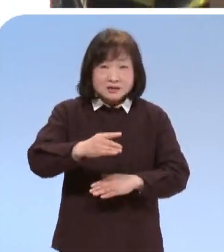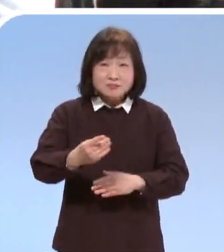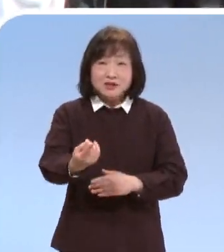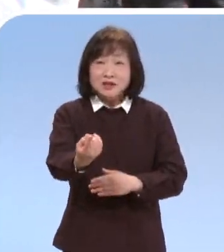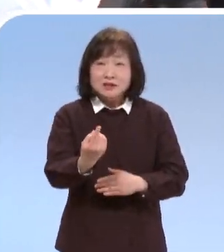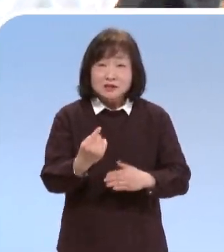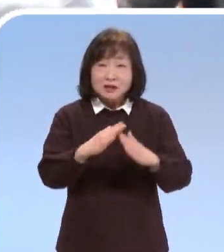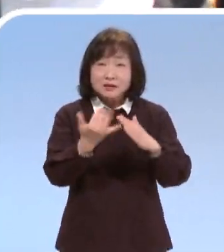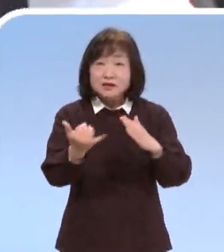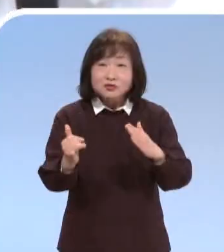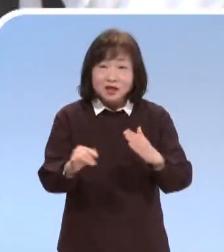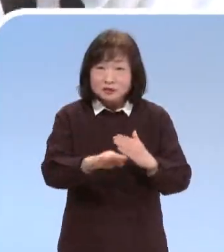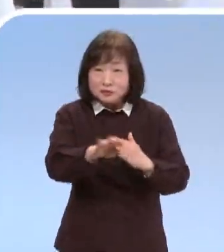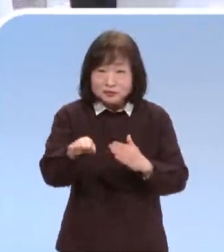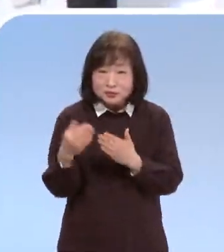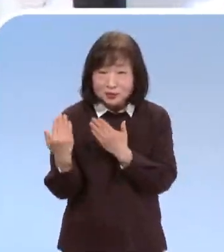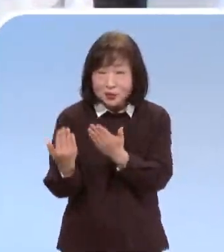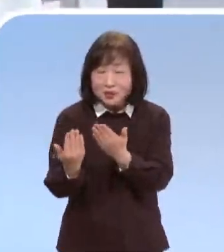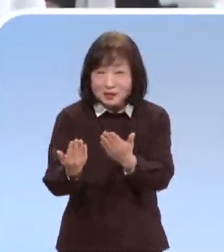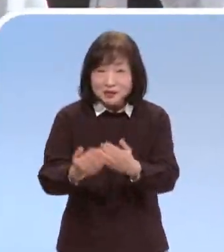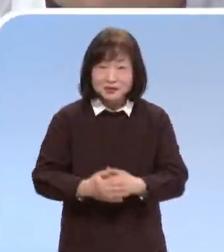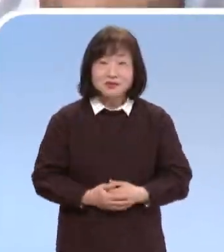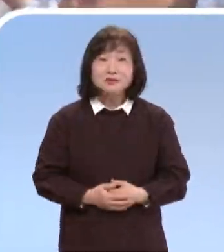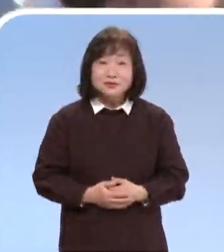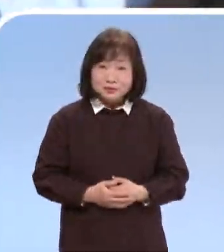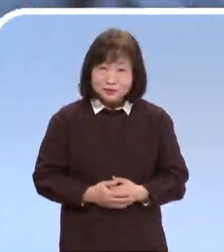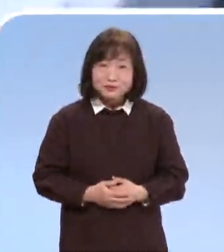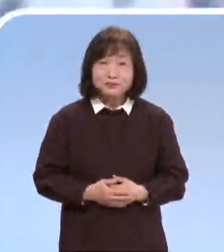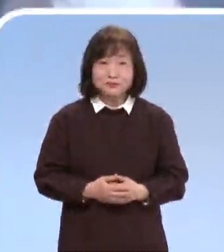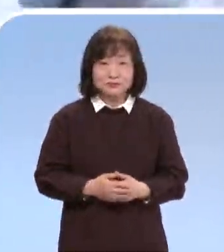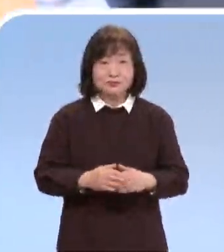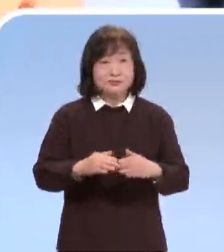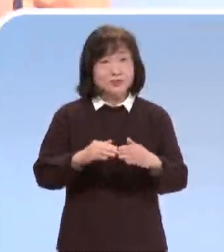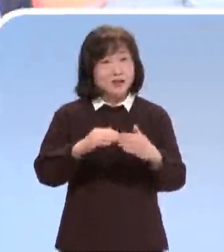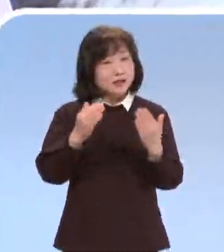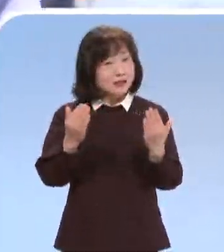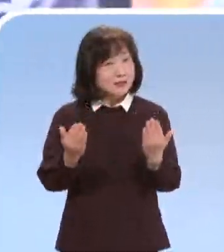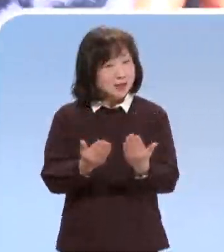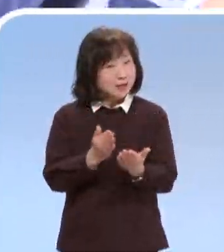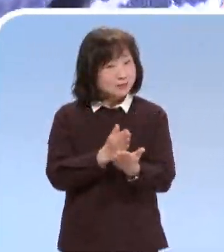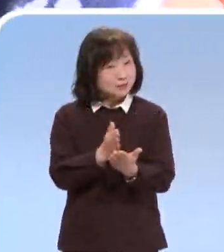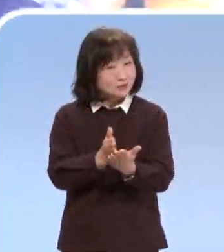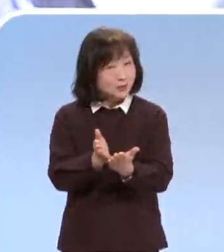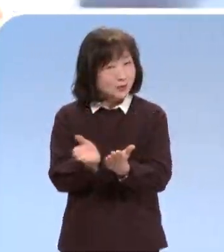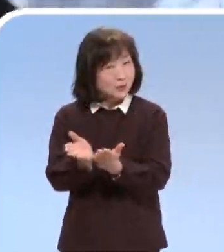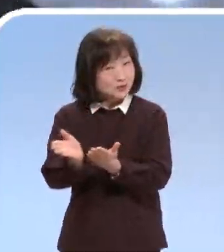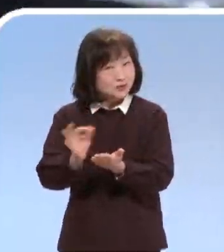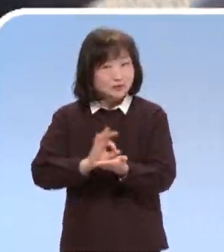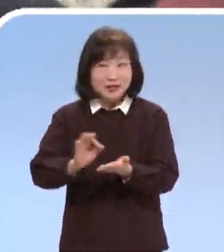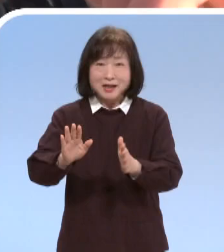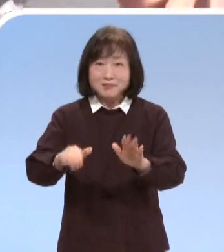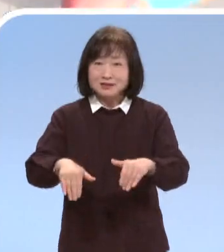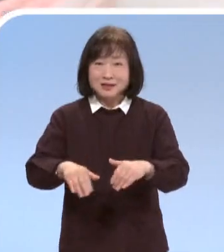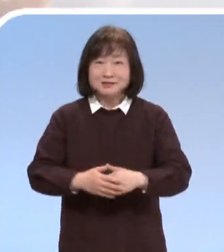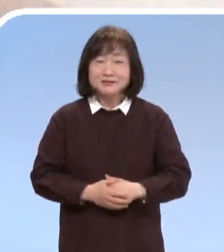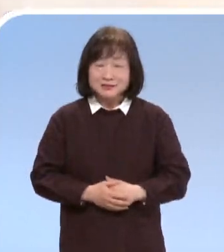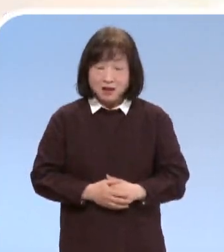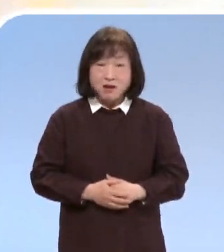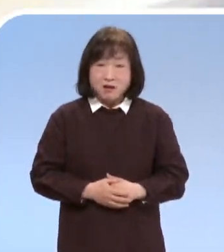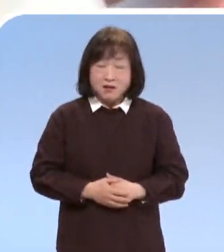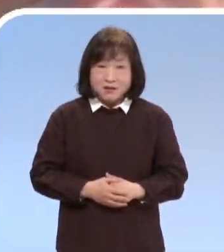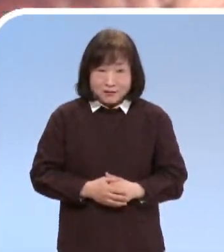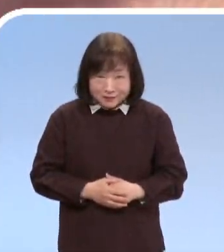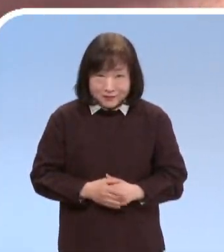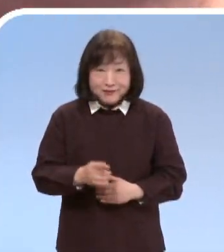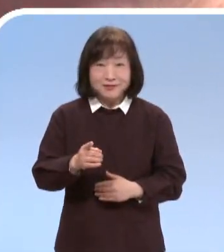ちらのご家族は、 もう一通り 大体全部買った 一通り全部買いました。 もううわー、たくさん買